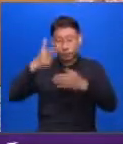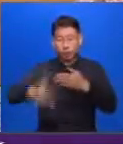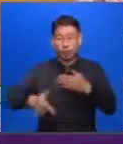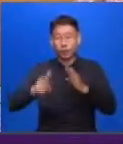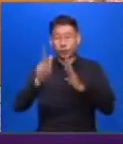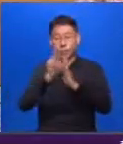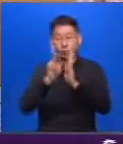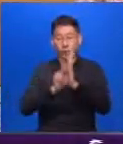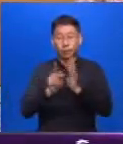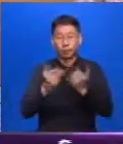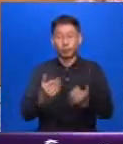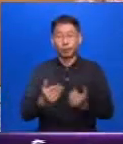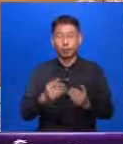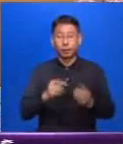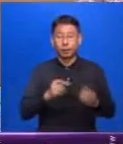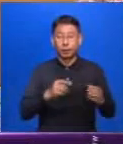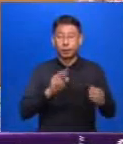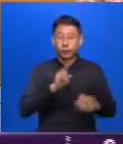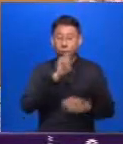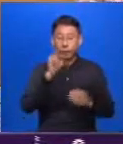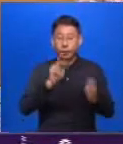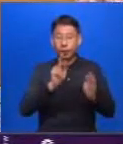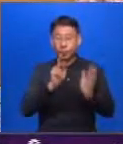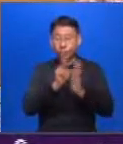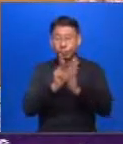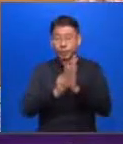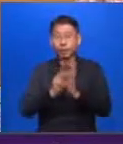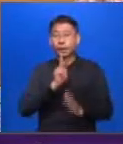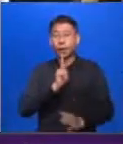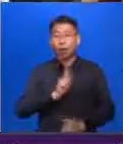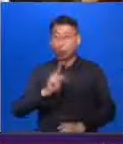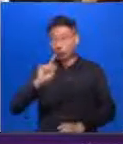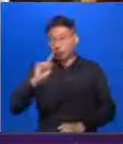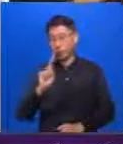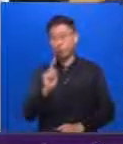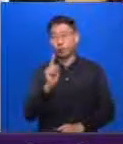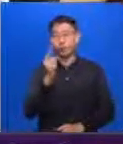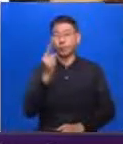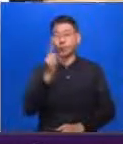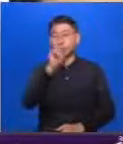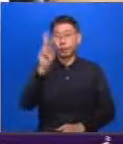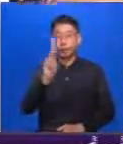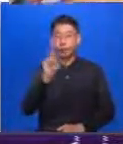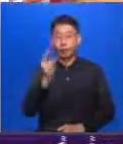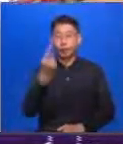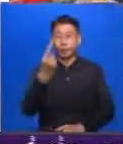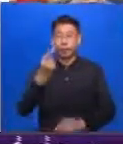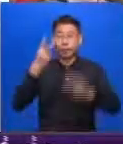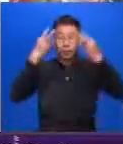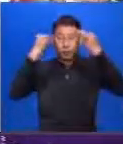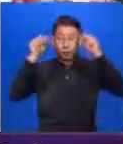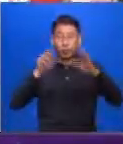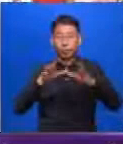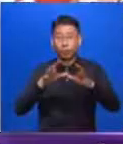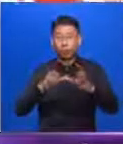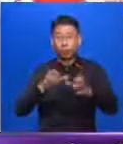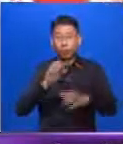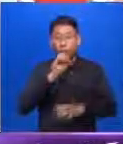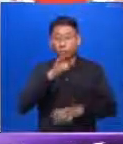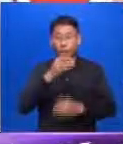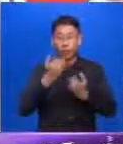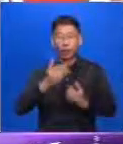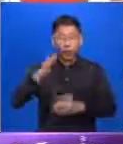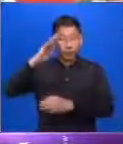กเฉินแล้วก็นำพรบ.ความมั่นคงกลับมาใช้หรือไม่ค่ะซึ่งนางสาวยิ่งลักษณ์ชินวัตรนายกรัฐมนตรีก็ย้ำว่าได้